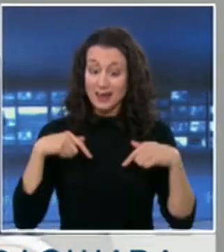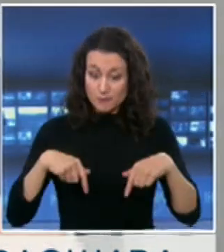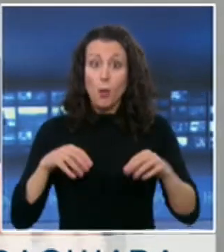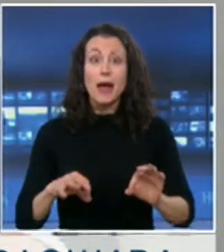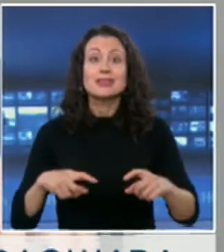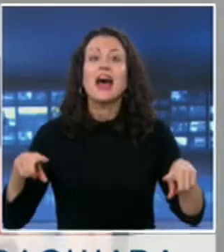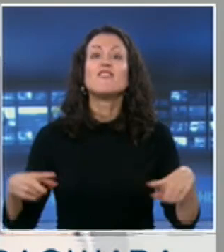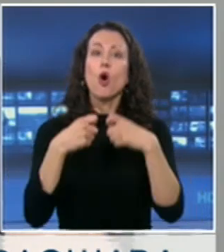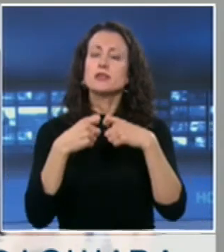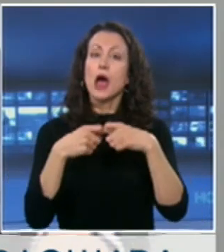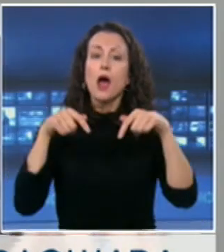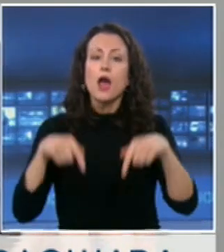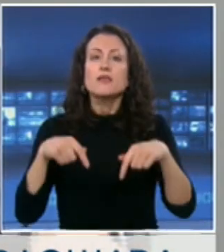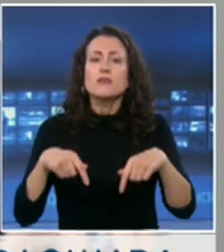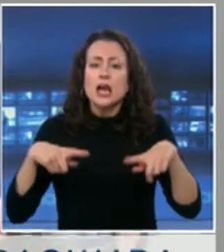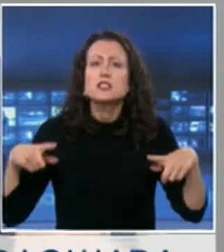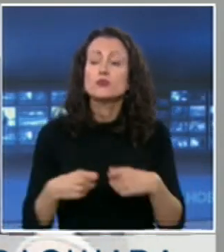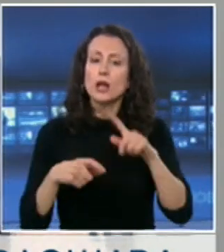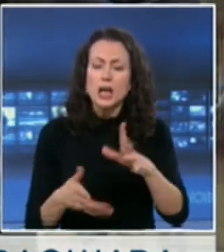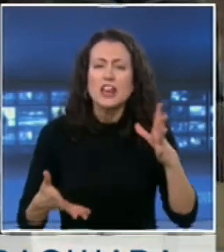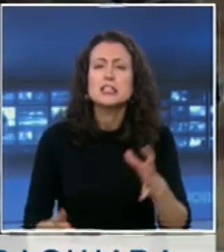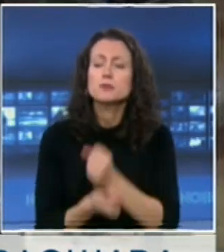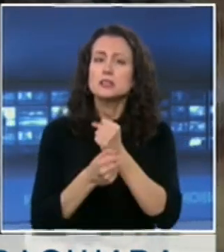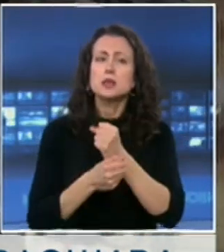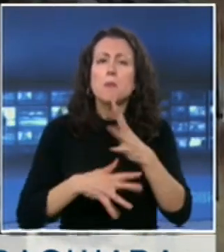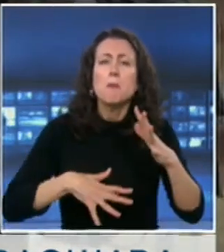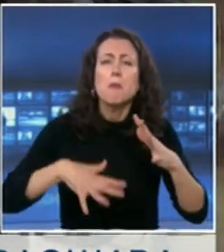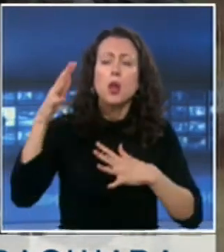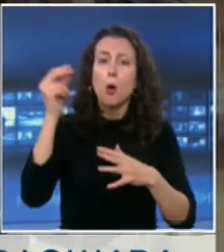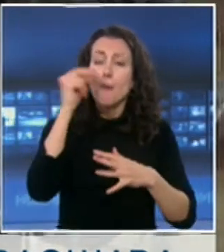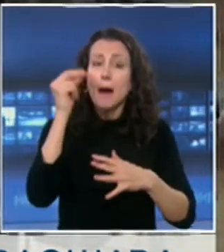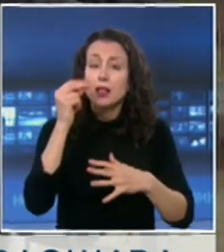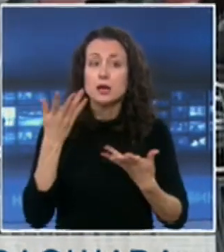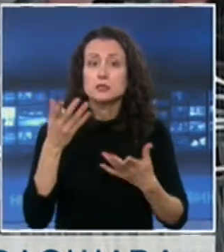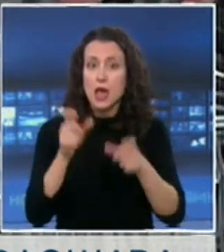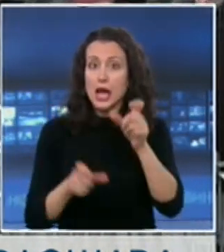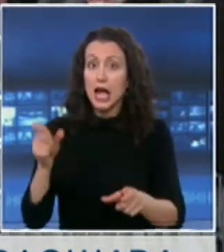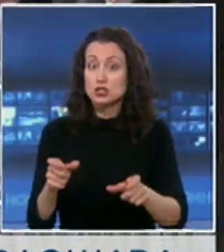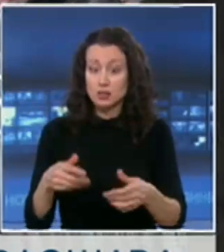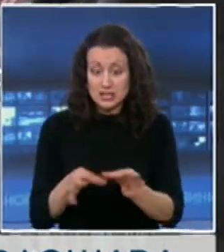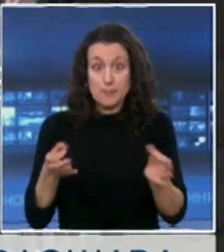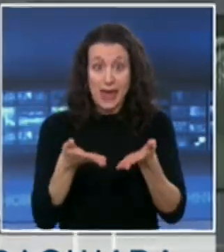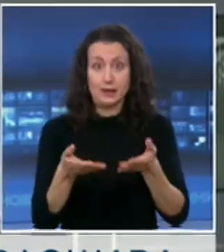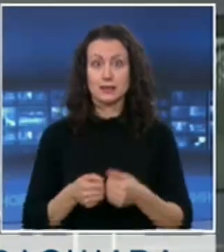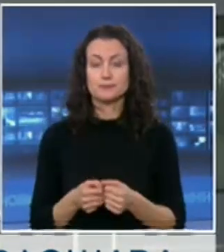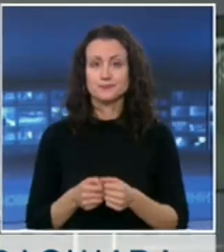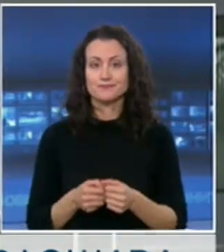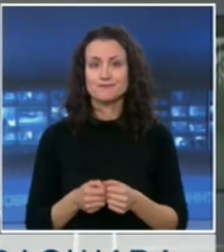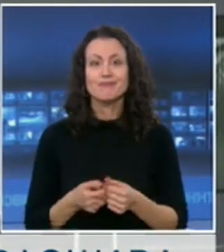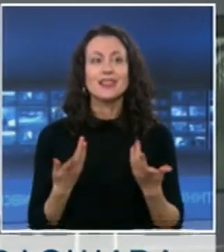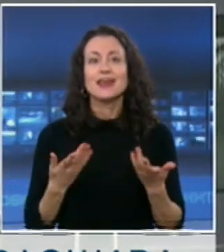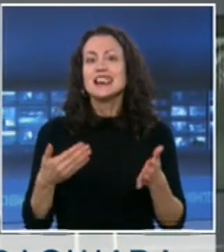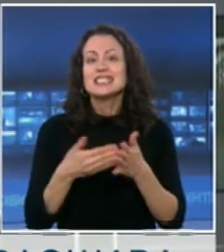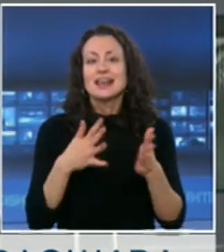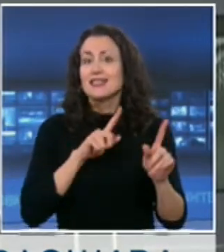да спасим колкото се може повече български граждани с мерките, които са възможни. Заради недоволството експертите вече